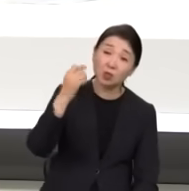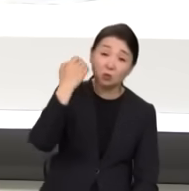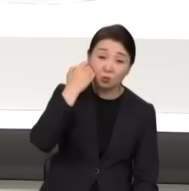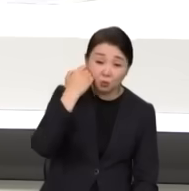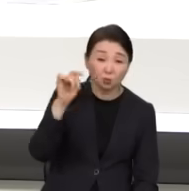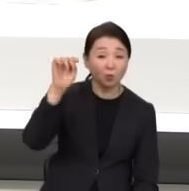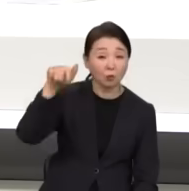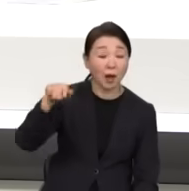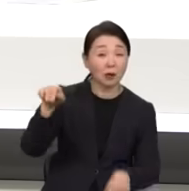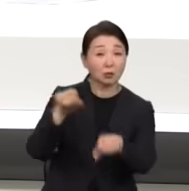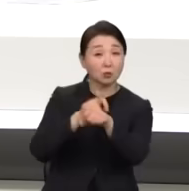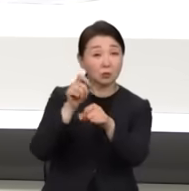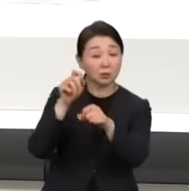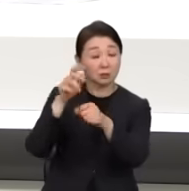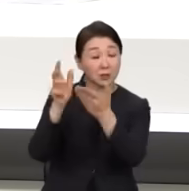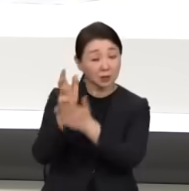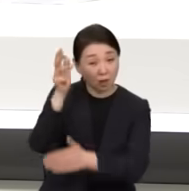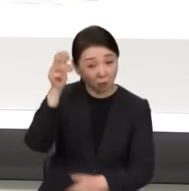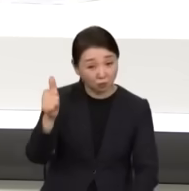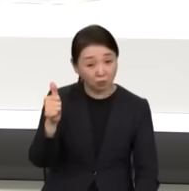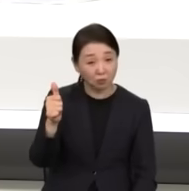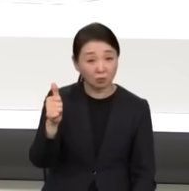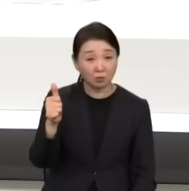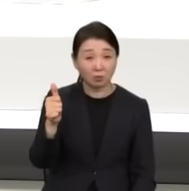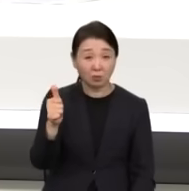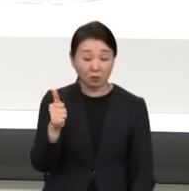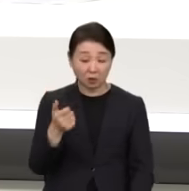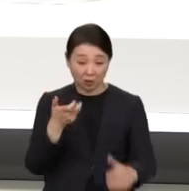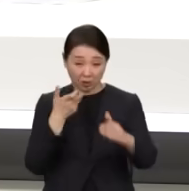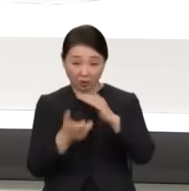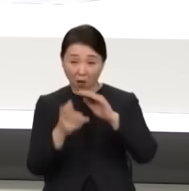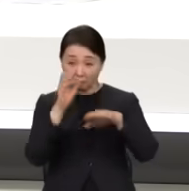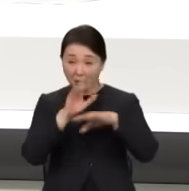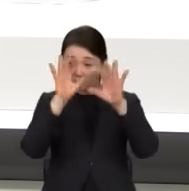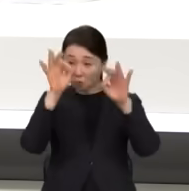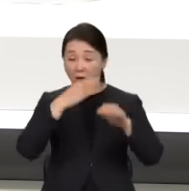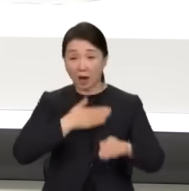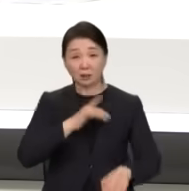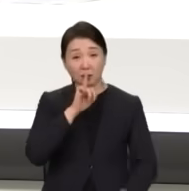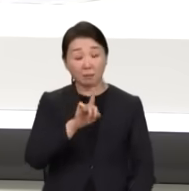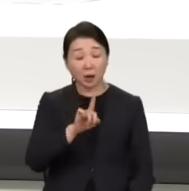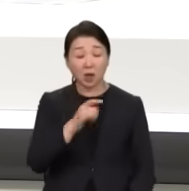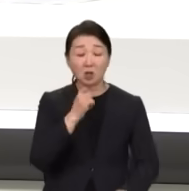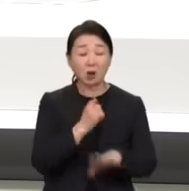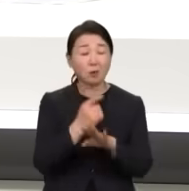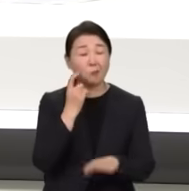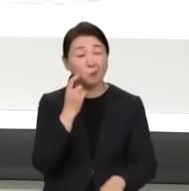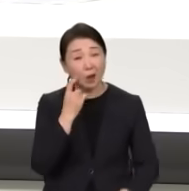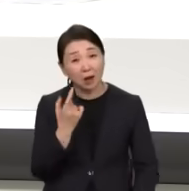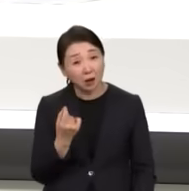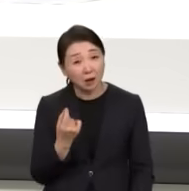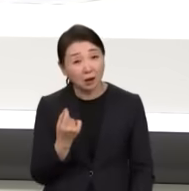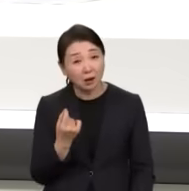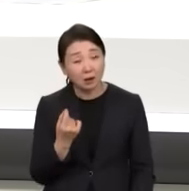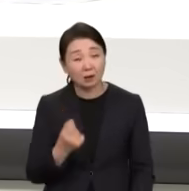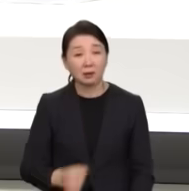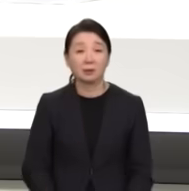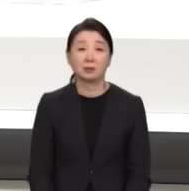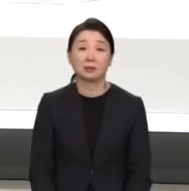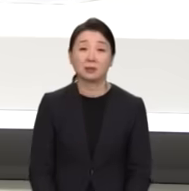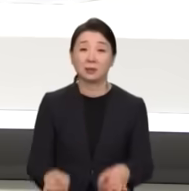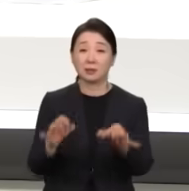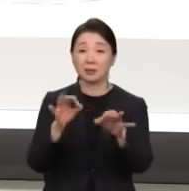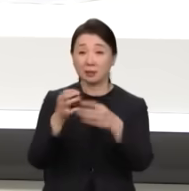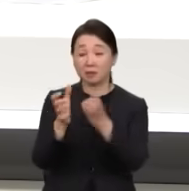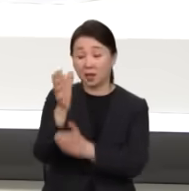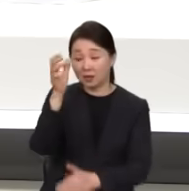특수전사령관이에요. 원래는 계엄 자체를 방송 보고 알았다고 주장을 했었는데 그게 아니란 정황들이 계속 나오고 있는 거죠. 네, 김